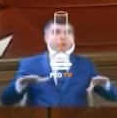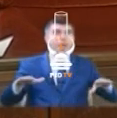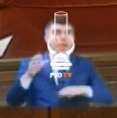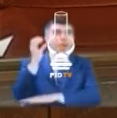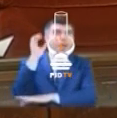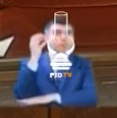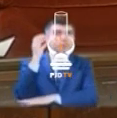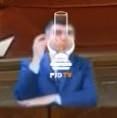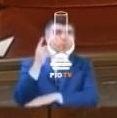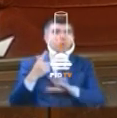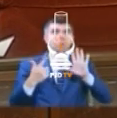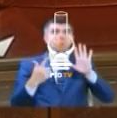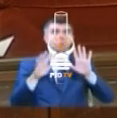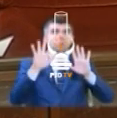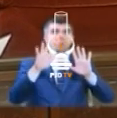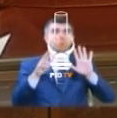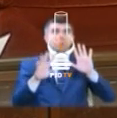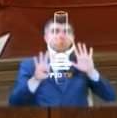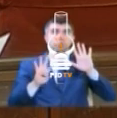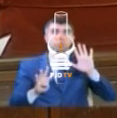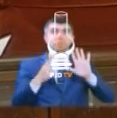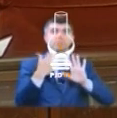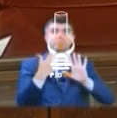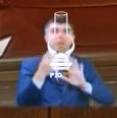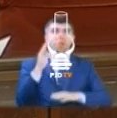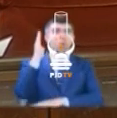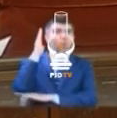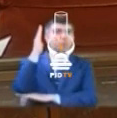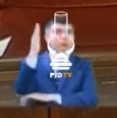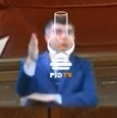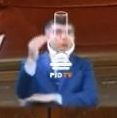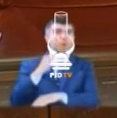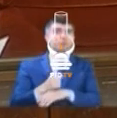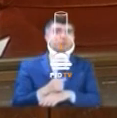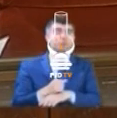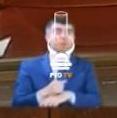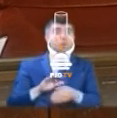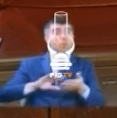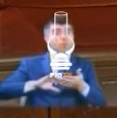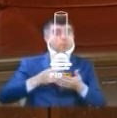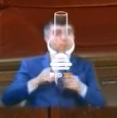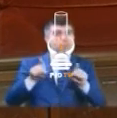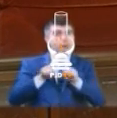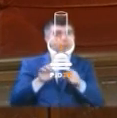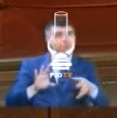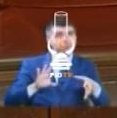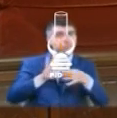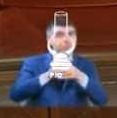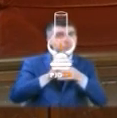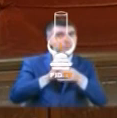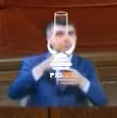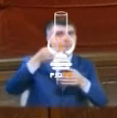حوالي 79 هكتار تابعة للملك الغابوي المسمى السواني، وأصبحت مقيدة في الملك الدولة